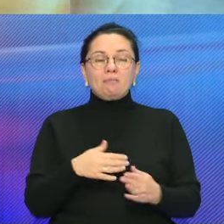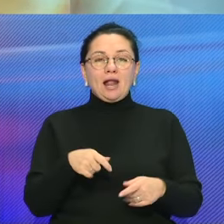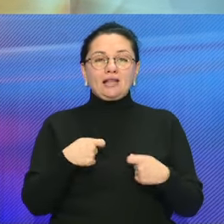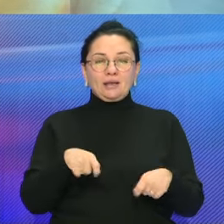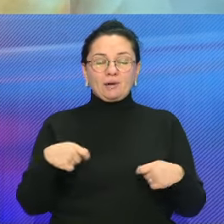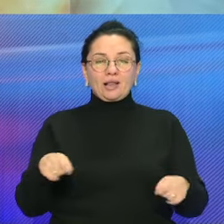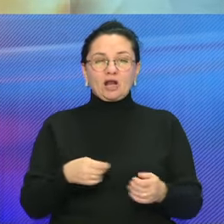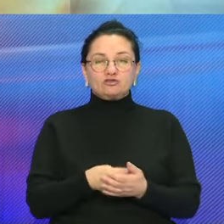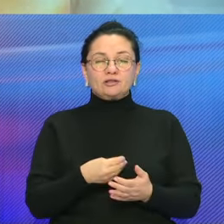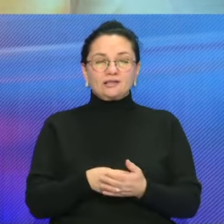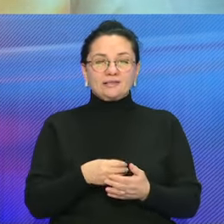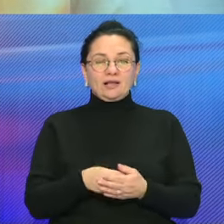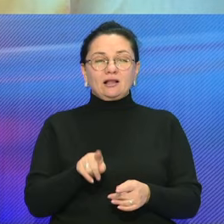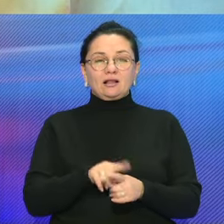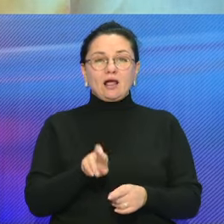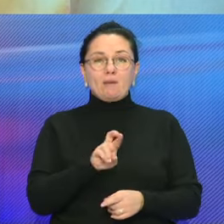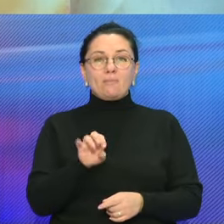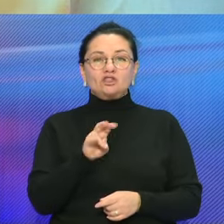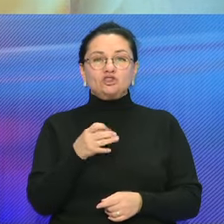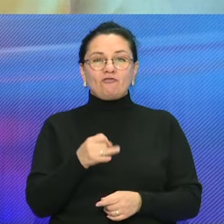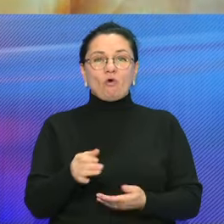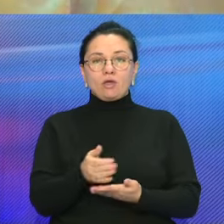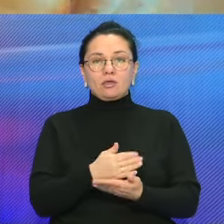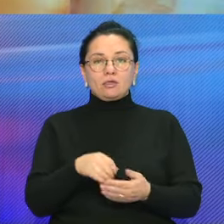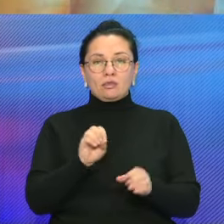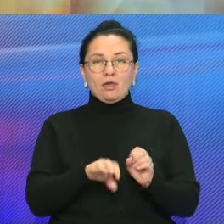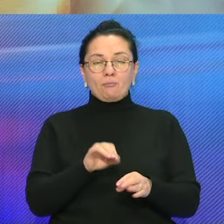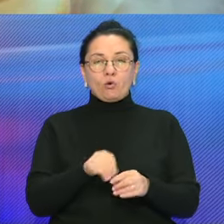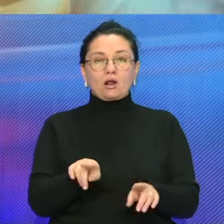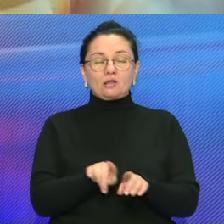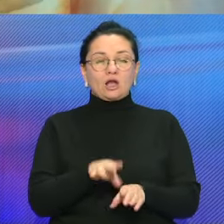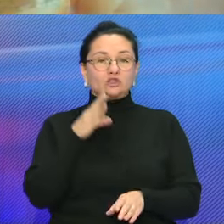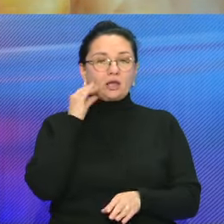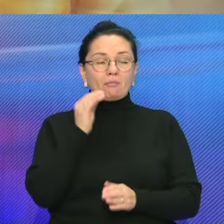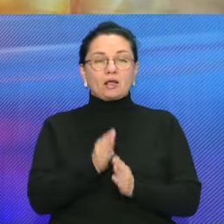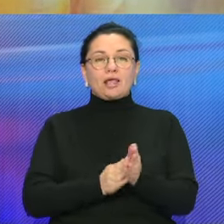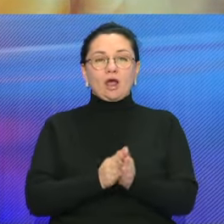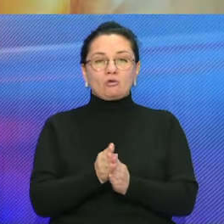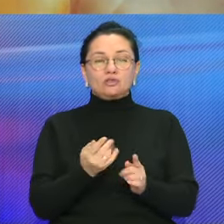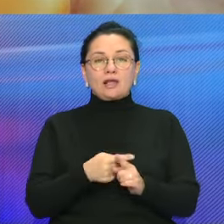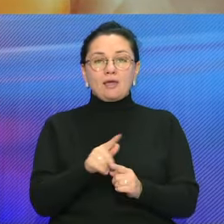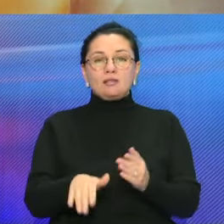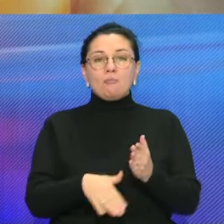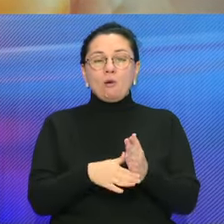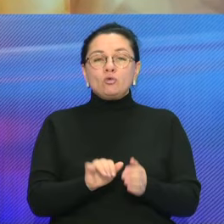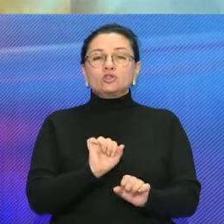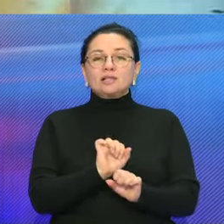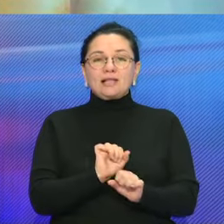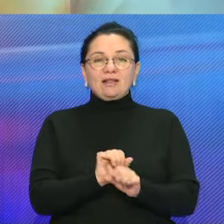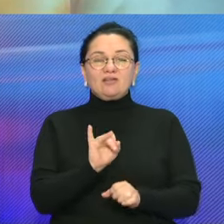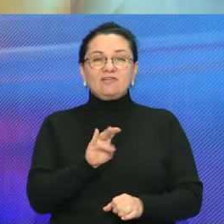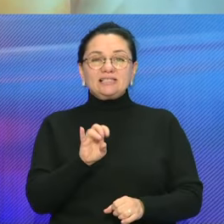на прадукцыю з так званага барщавога набору, а таксама яблыкі і агуркі. Гэта дапаможа стрымліваць інфляцыю